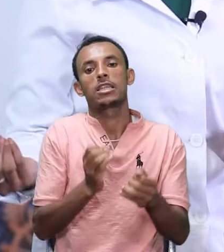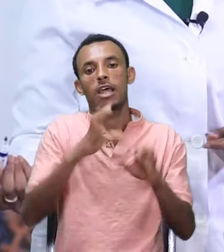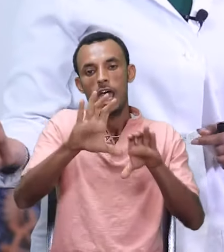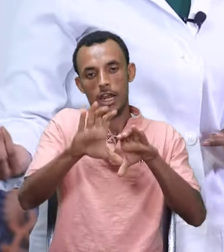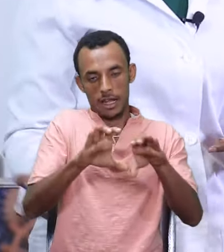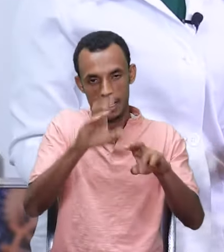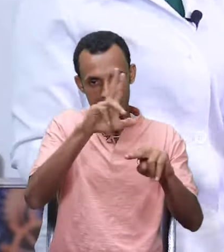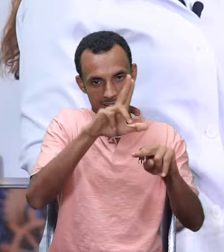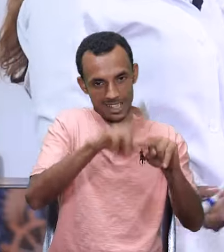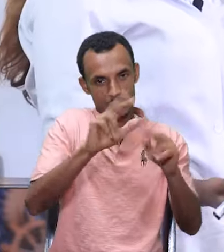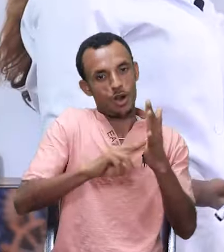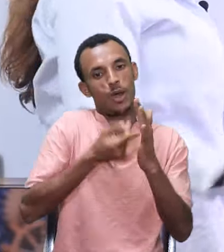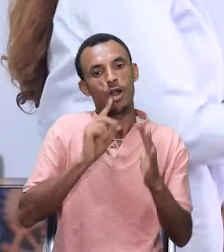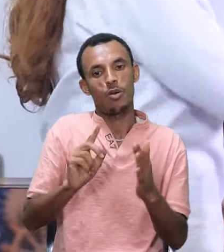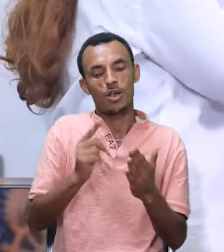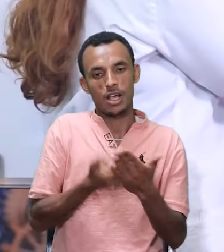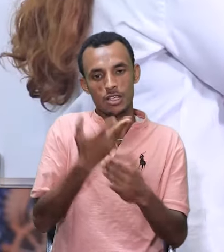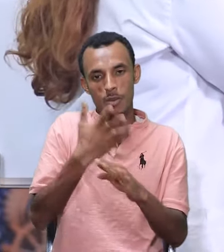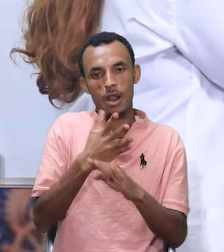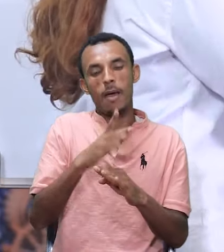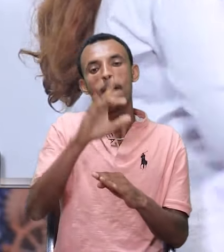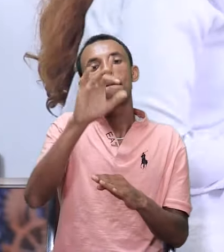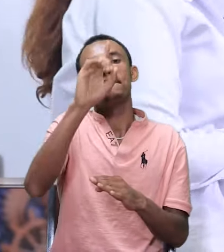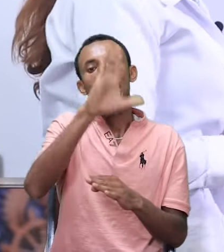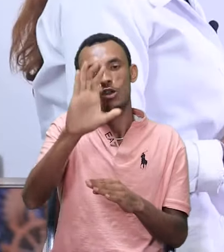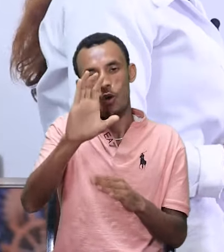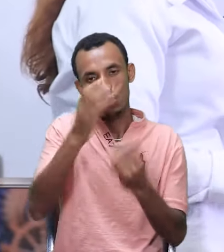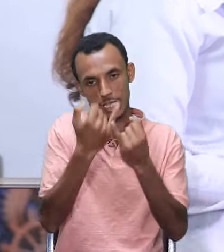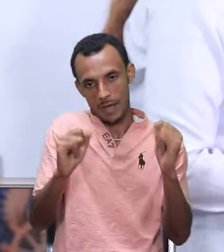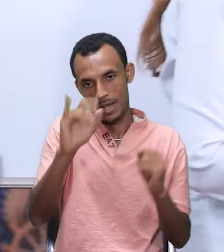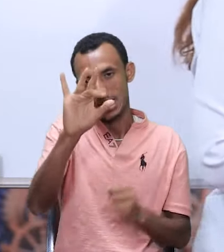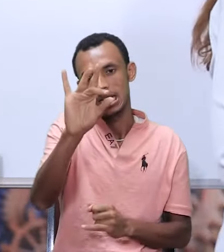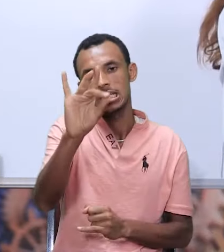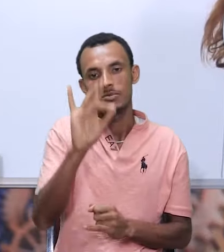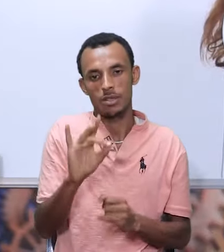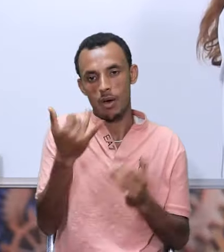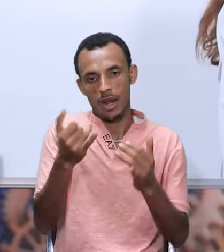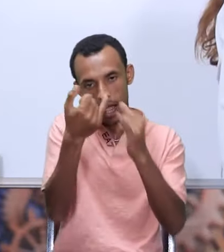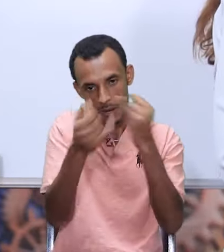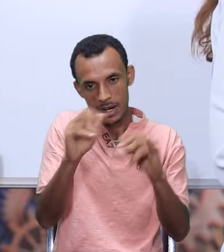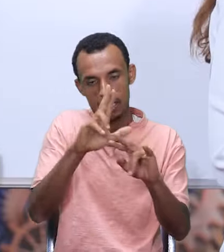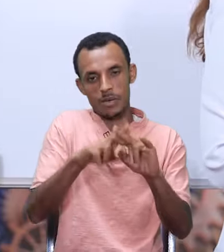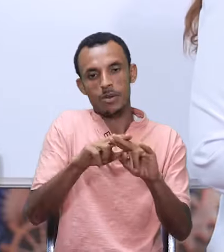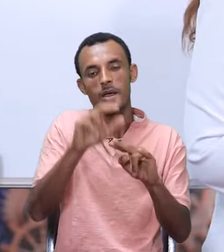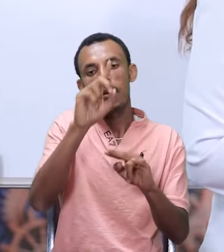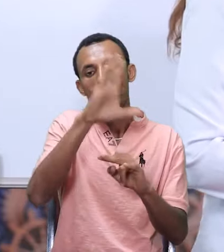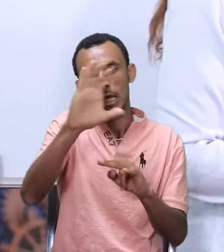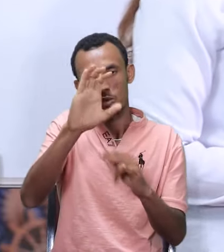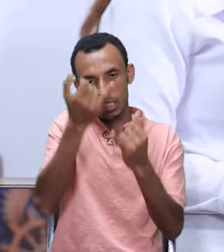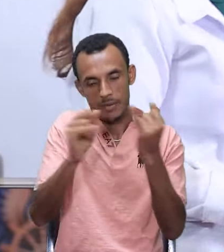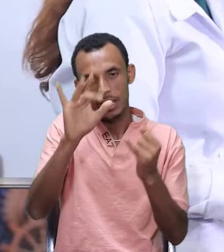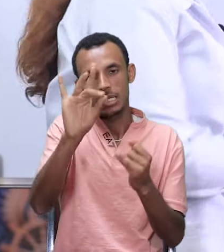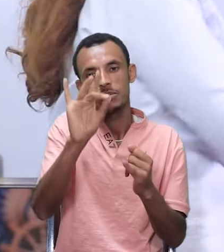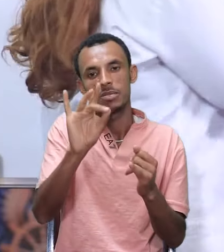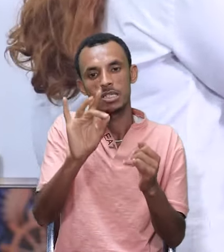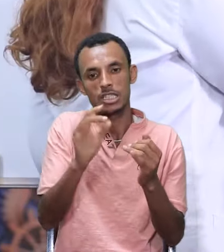ወደ ምልክቷ እናስቀምጣታለን። ከዛ መቶን ለ8 እናካፍላለን ማለት ነው። አሁን አካፍለን እናስቀምጣለን። መቶን ለ8 ስናካፍል